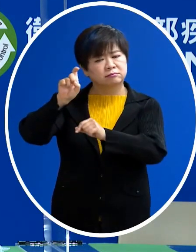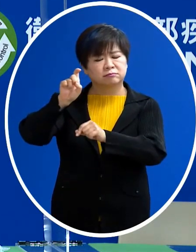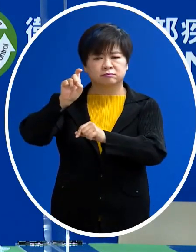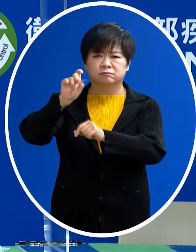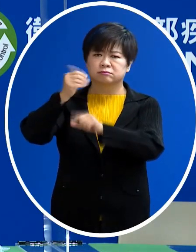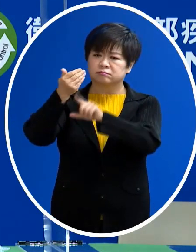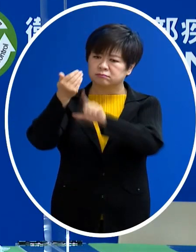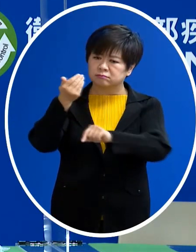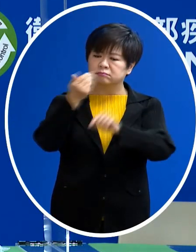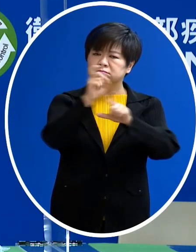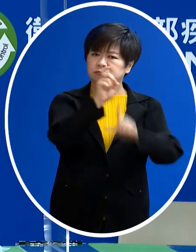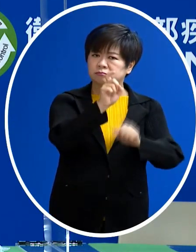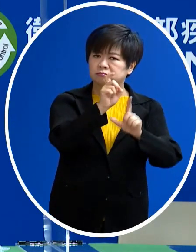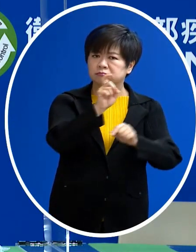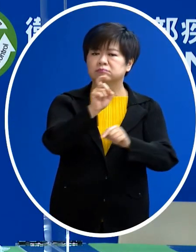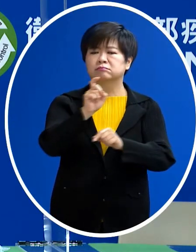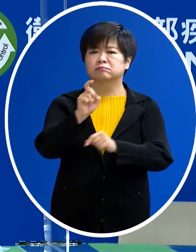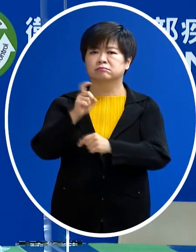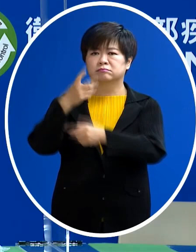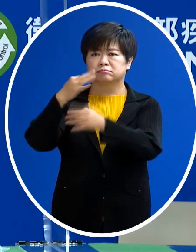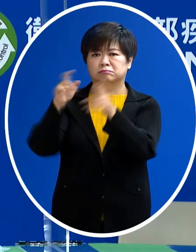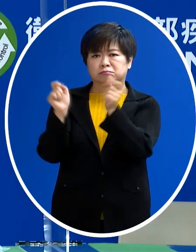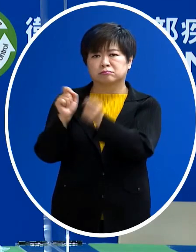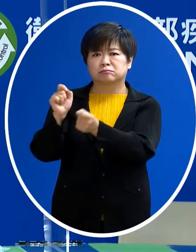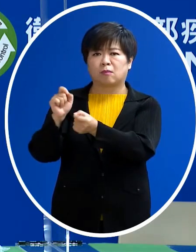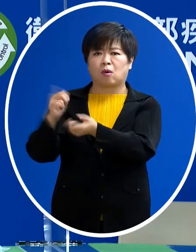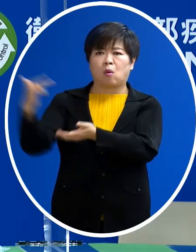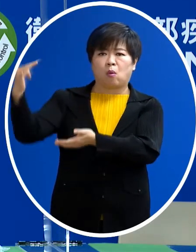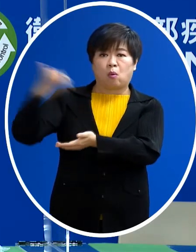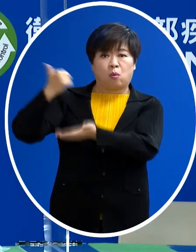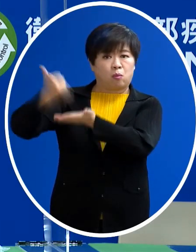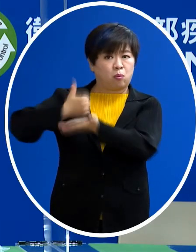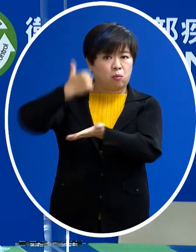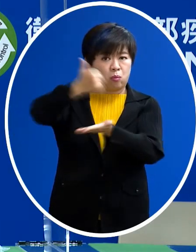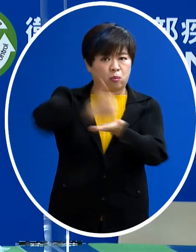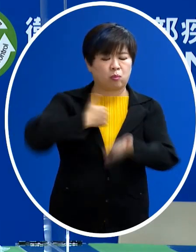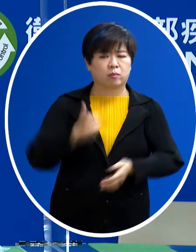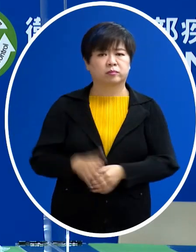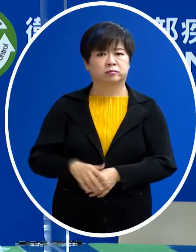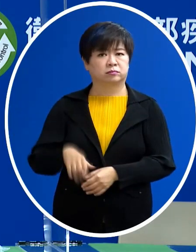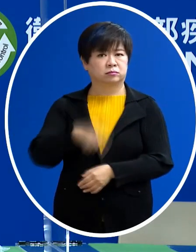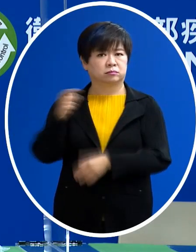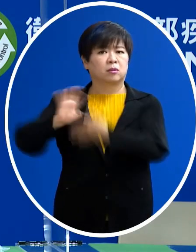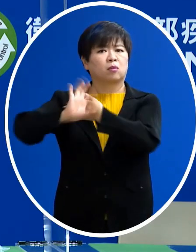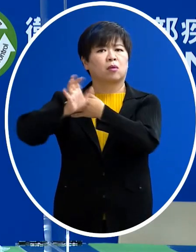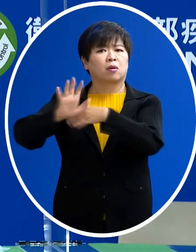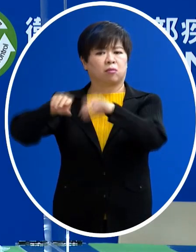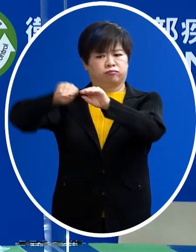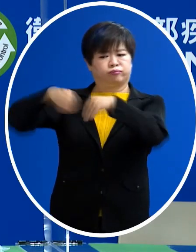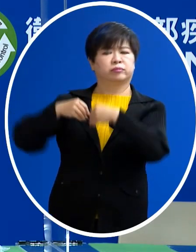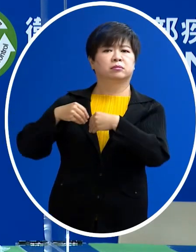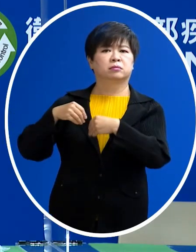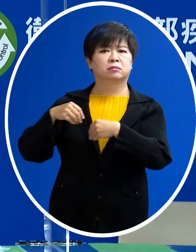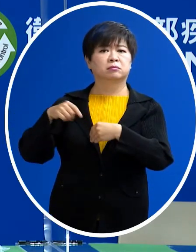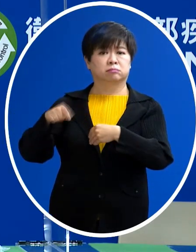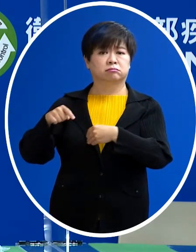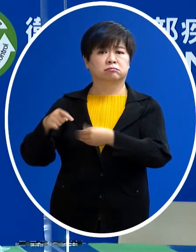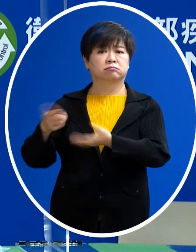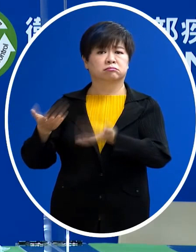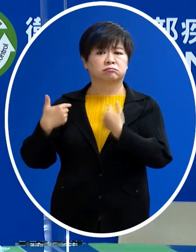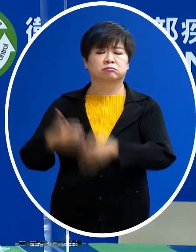9月、10月有收到比较短效期的部分，这大陆应该都是属于其他国家捐赠的部分哦。